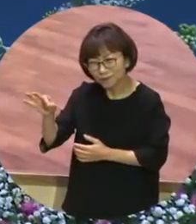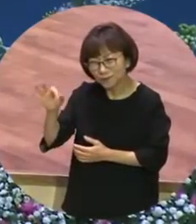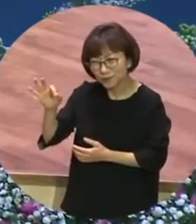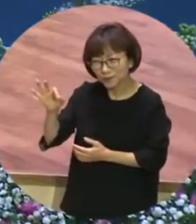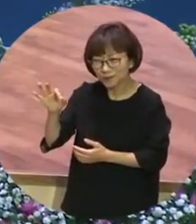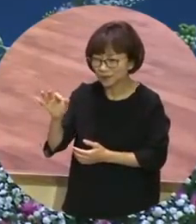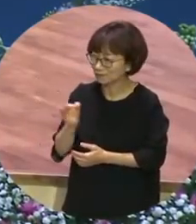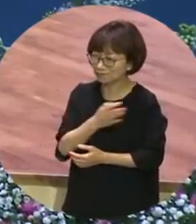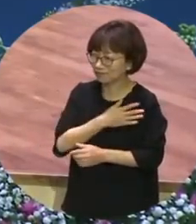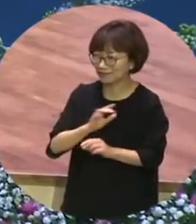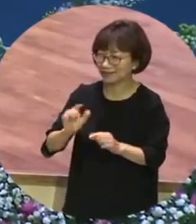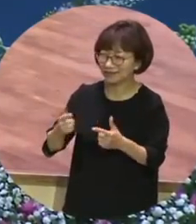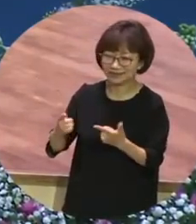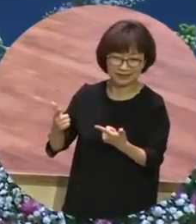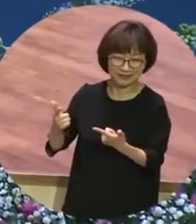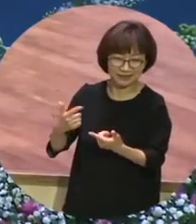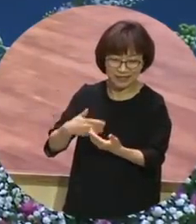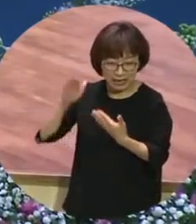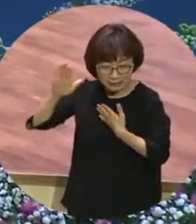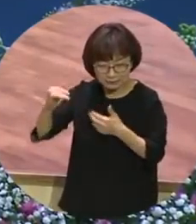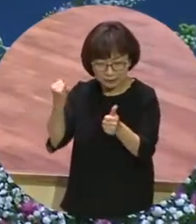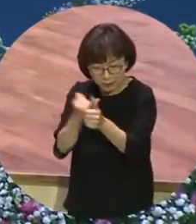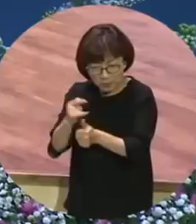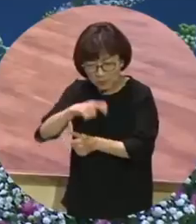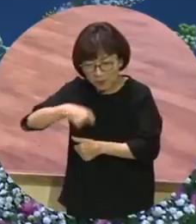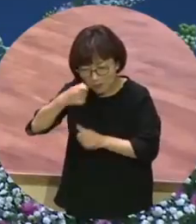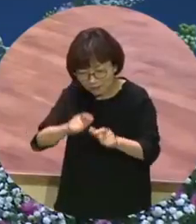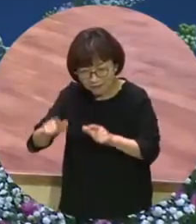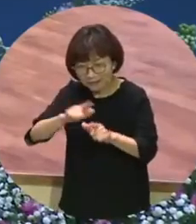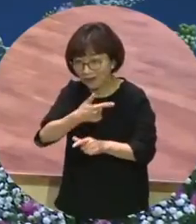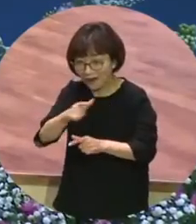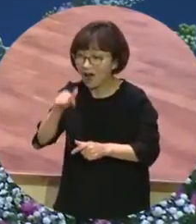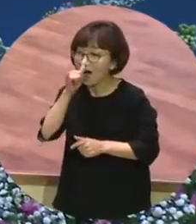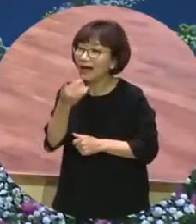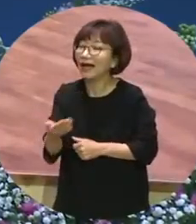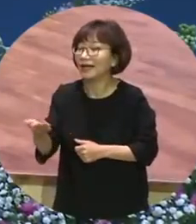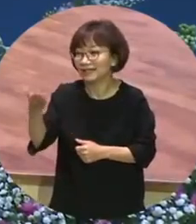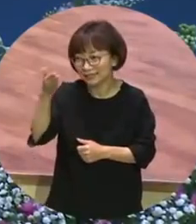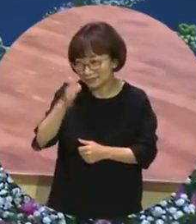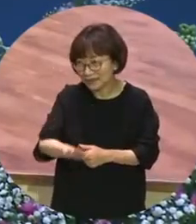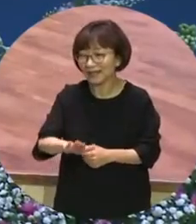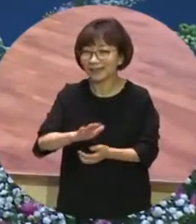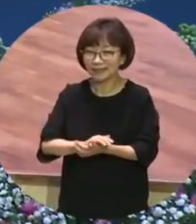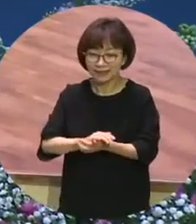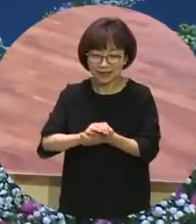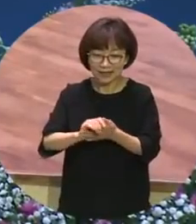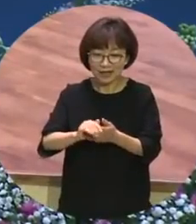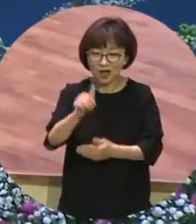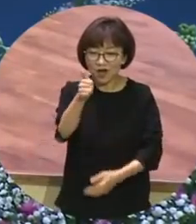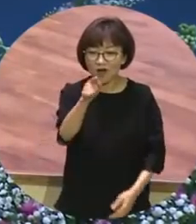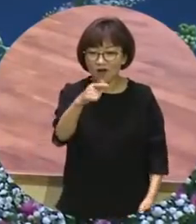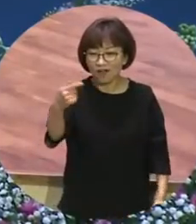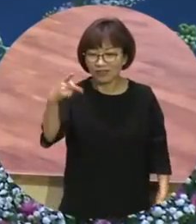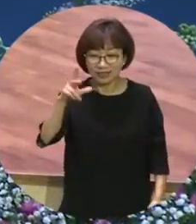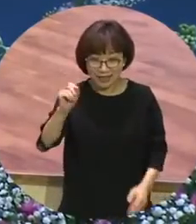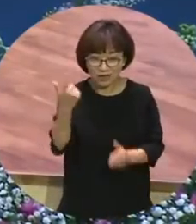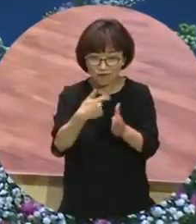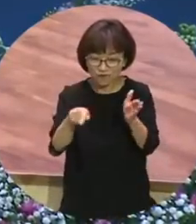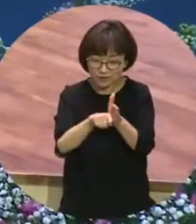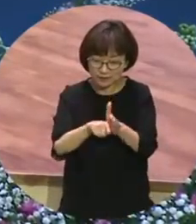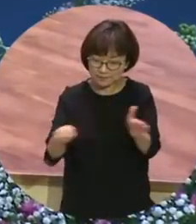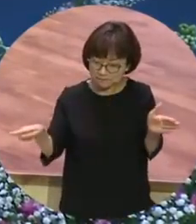내 앞길이 지금 천길 만길인데도 믿음으로 고백한 그 고백이 여러분이 분명히 응답될 줄